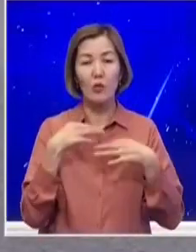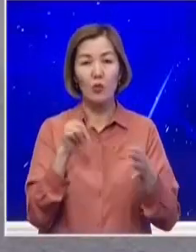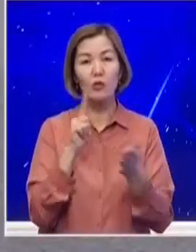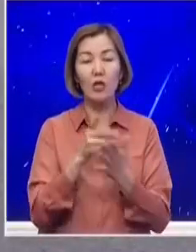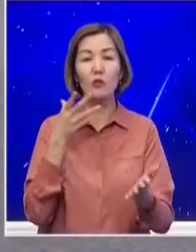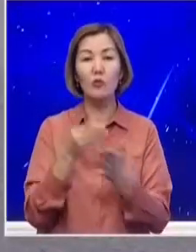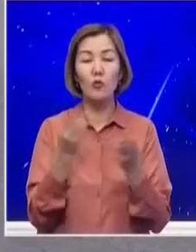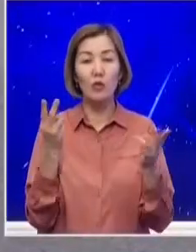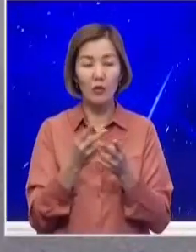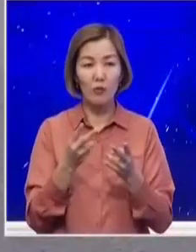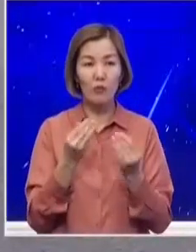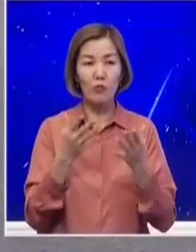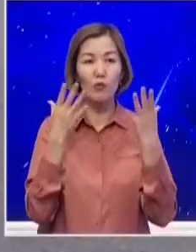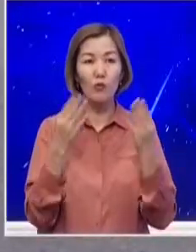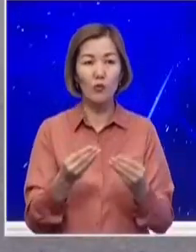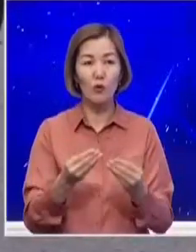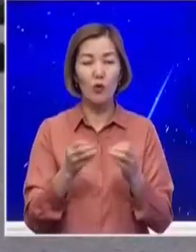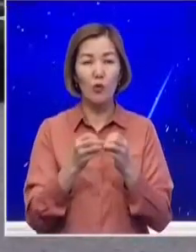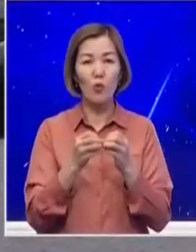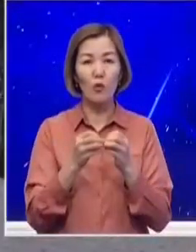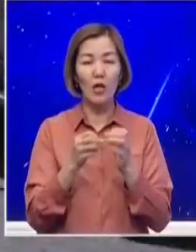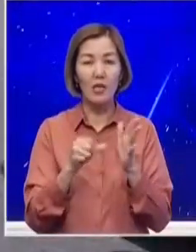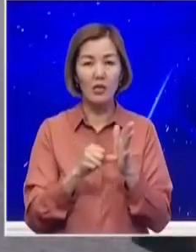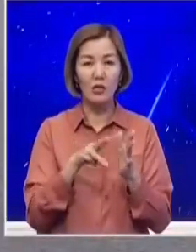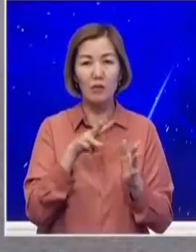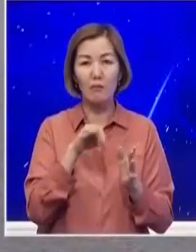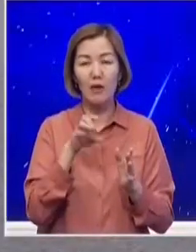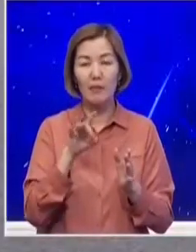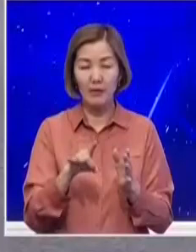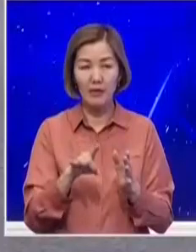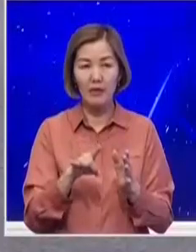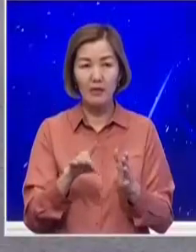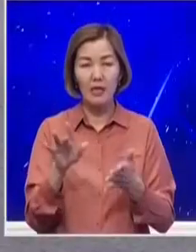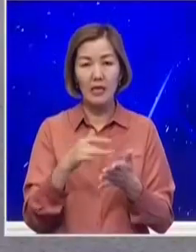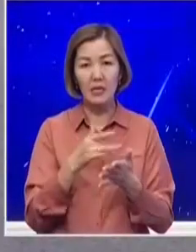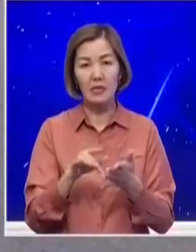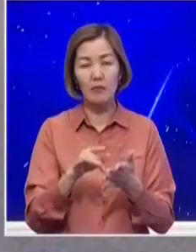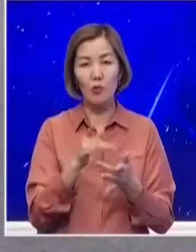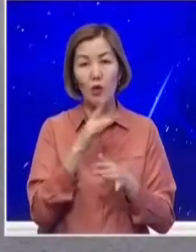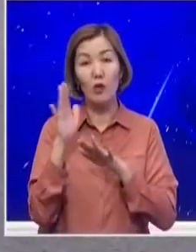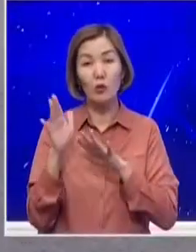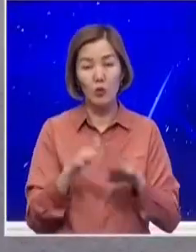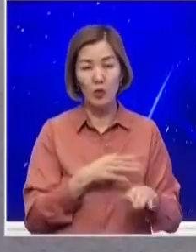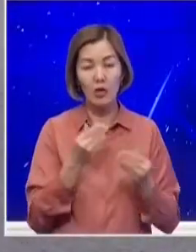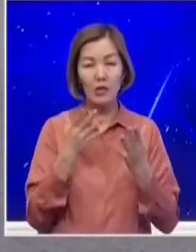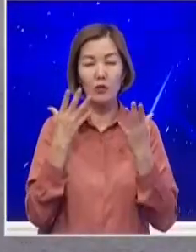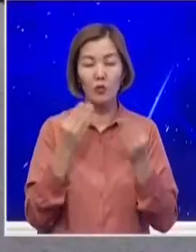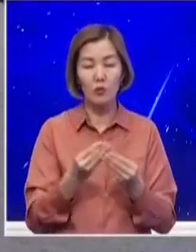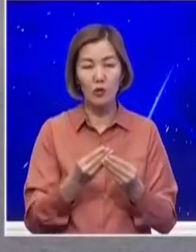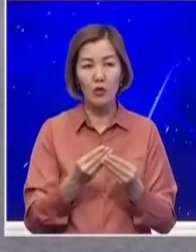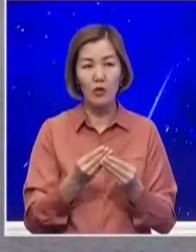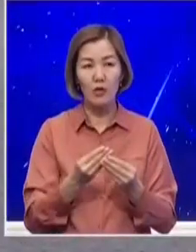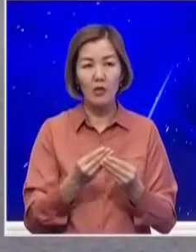болатын. Бүгінгі күнде, бүгін 16 мамыр. Яғни есепте көрсеңіз, бірталай уақыт өтіп кетті. Қазіргі осы